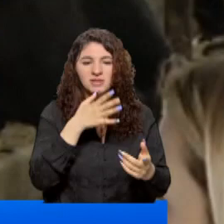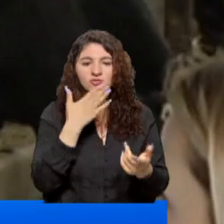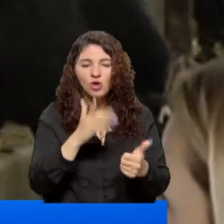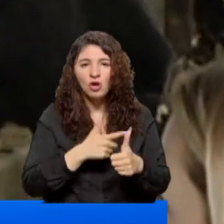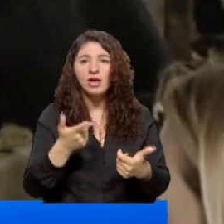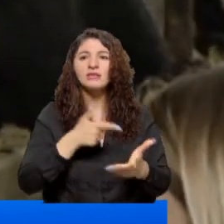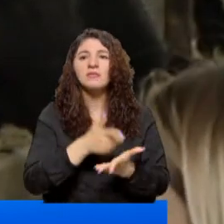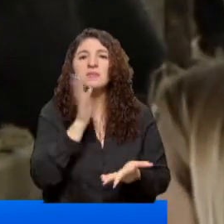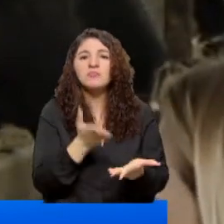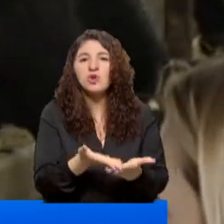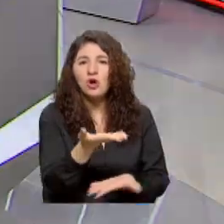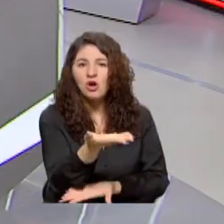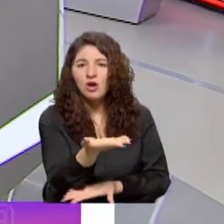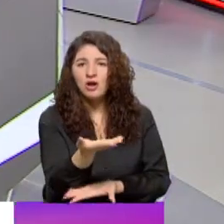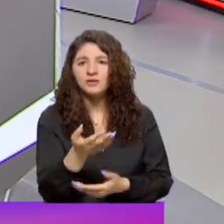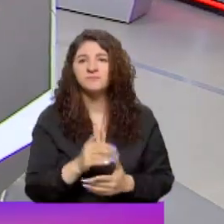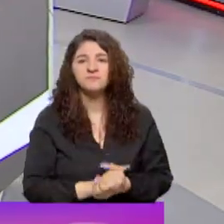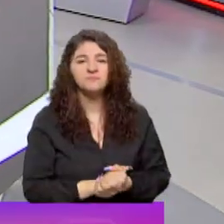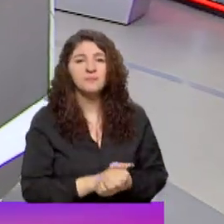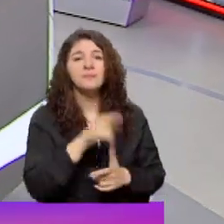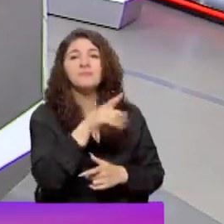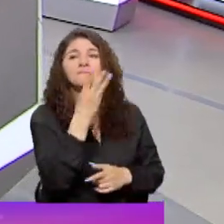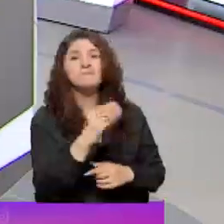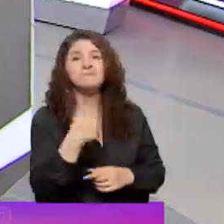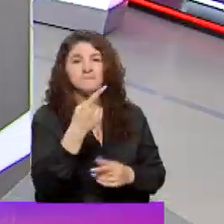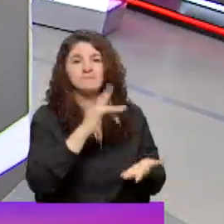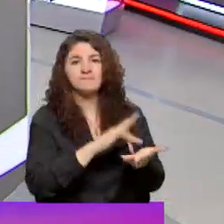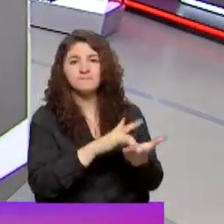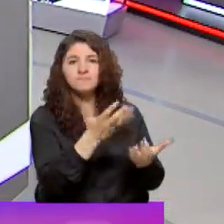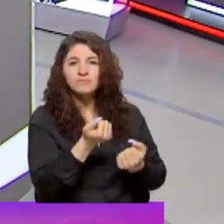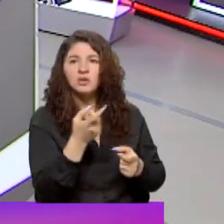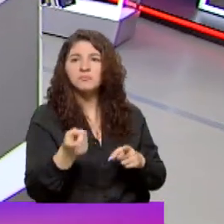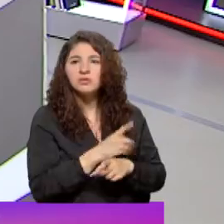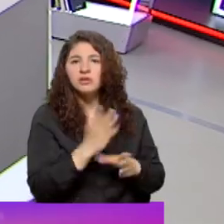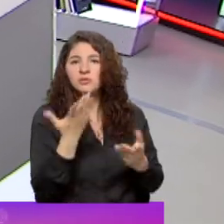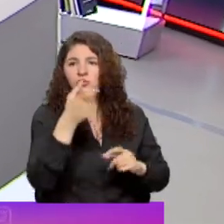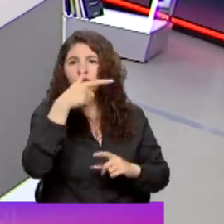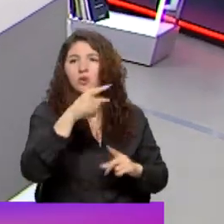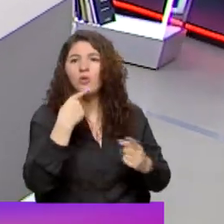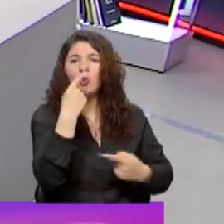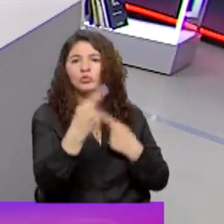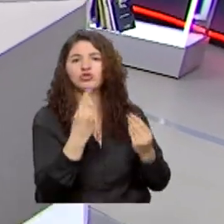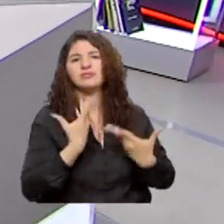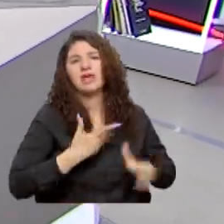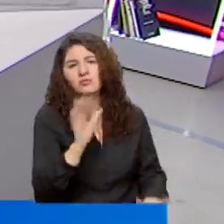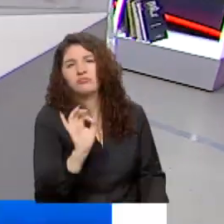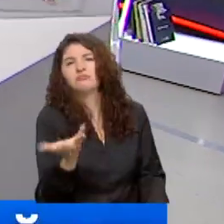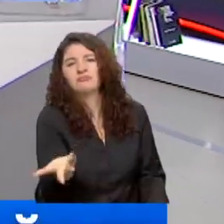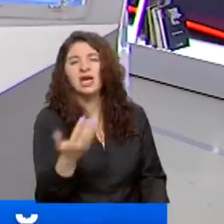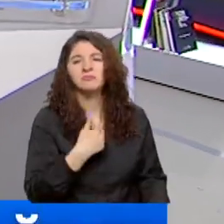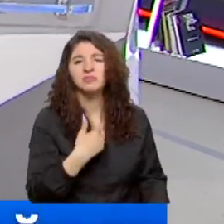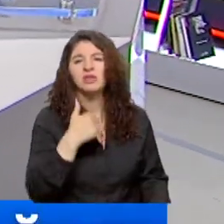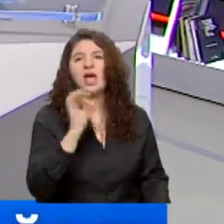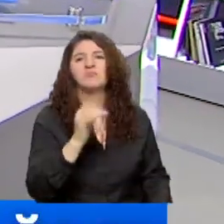yok tarımı kesinlikle bilmiyor bu ne oldu sana bir ceza kesildi vesaire tabi Türkiye'de şu anda çok seviyorlar ya